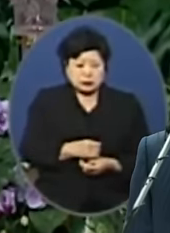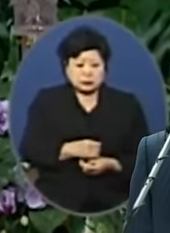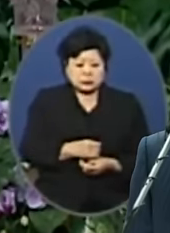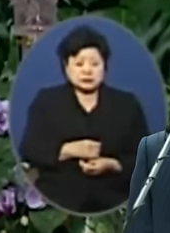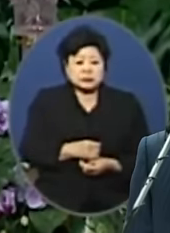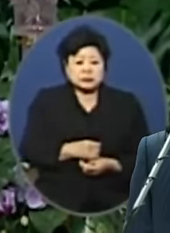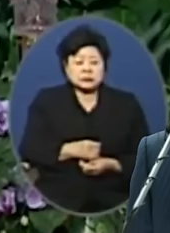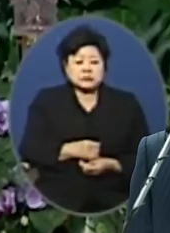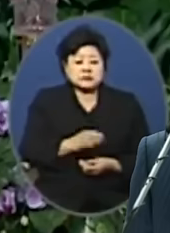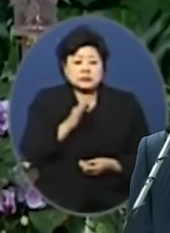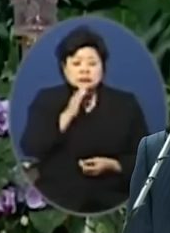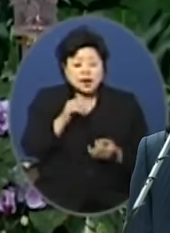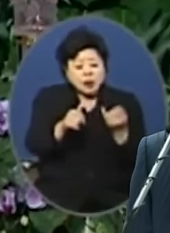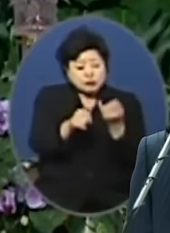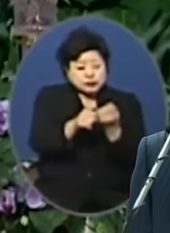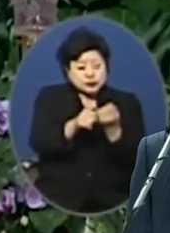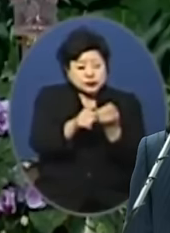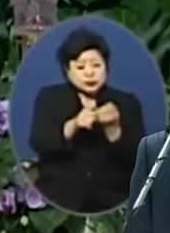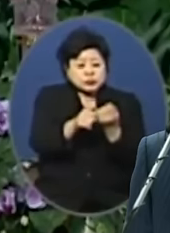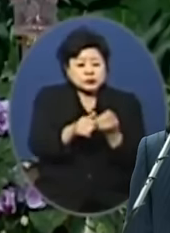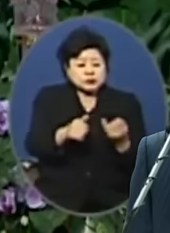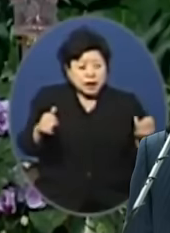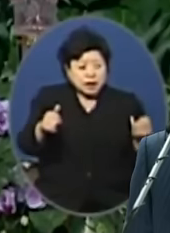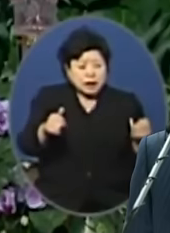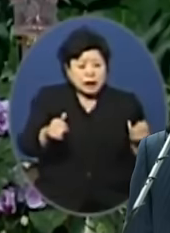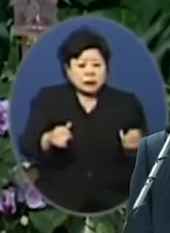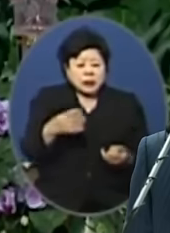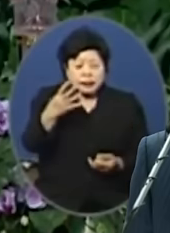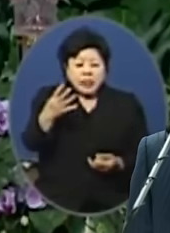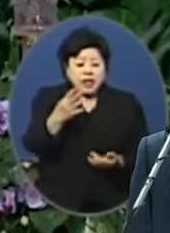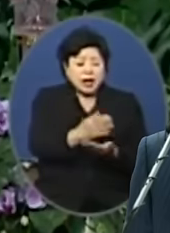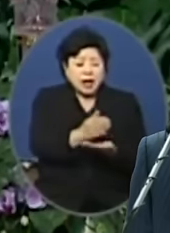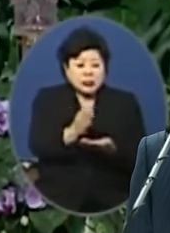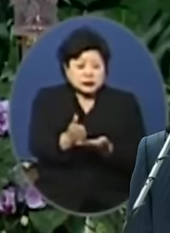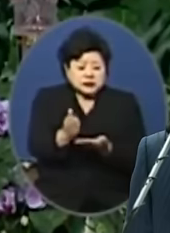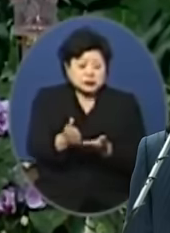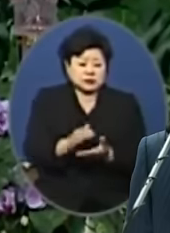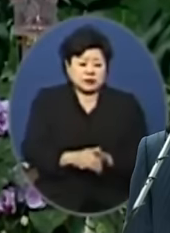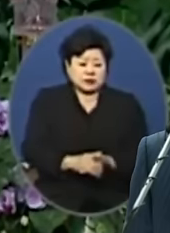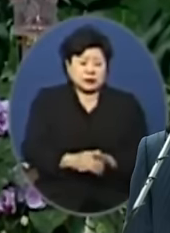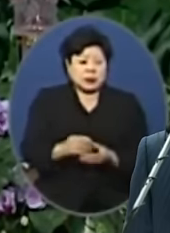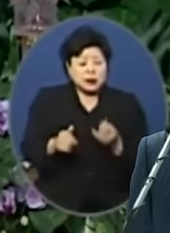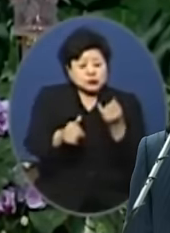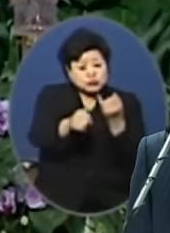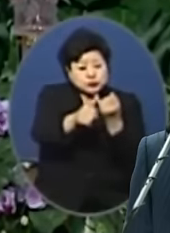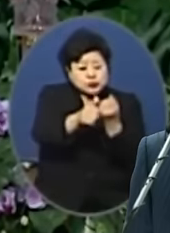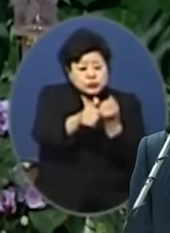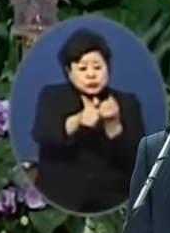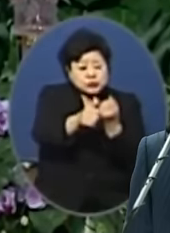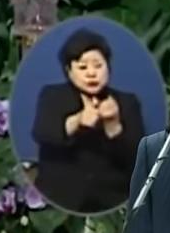조사에 의하면 부부관계를 파경에 이르게 하는 말을 네 가지로 분류했습니다. 부부간에